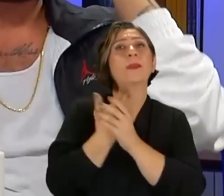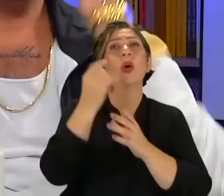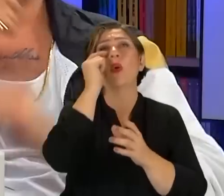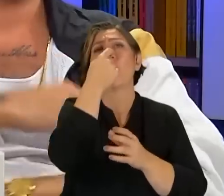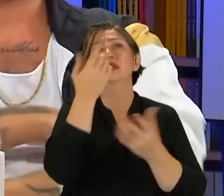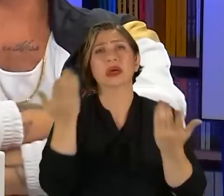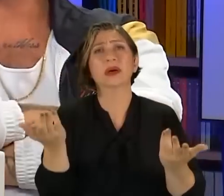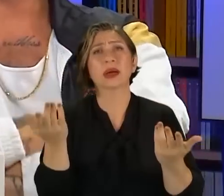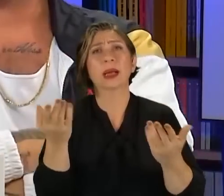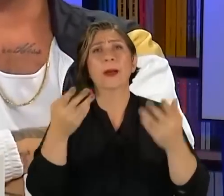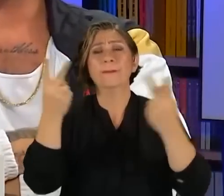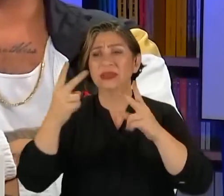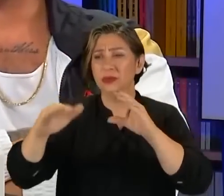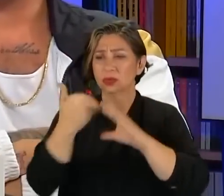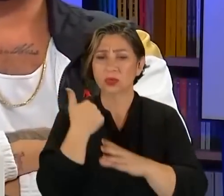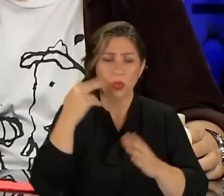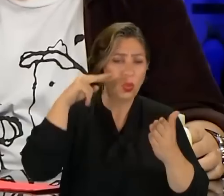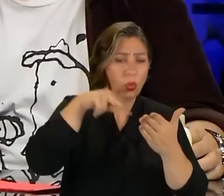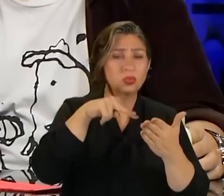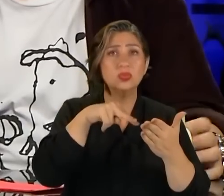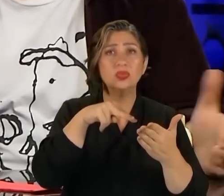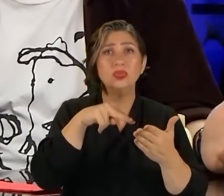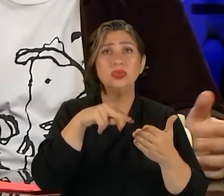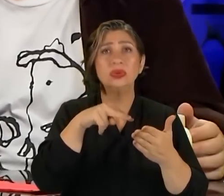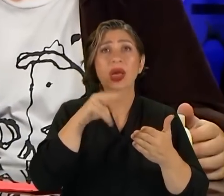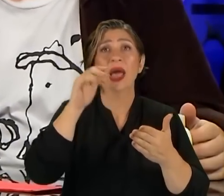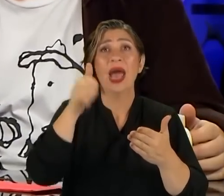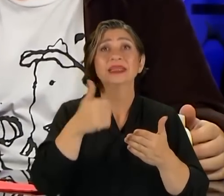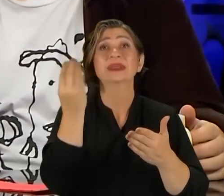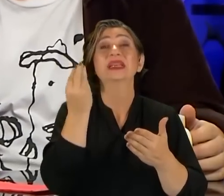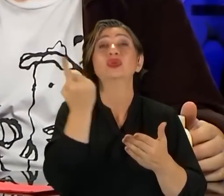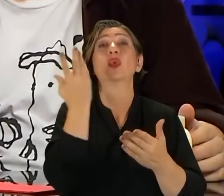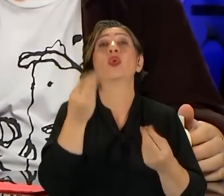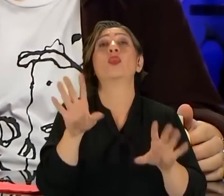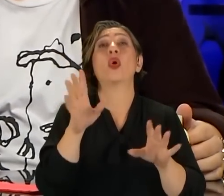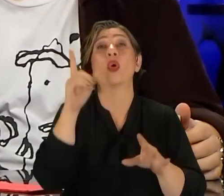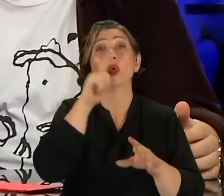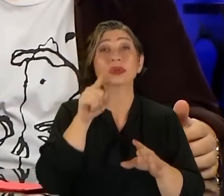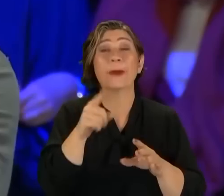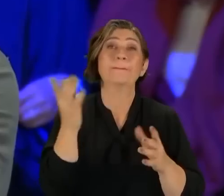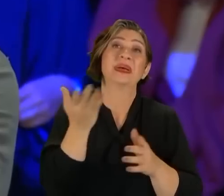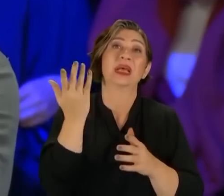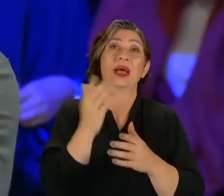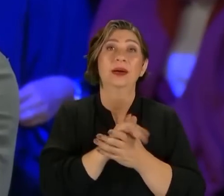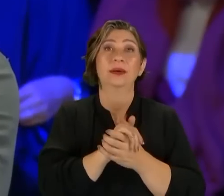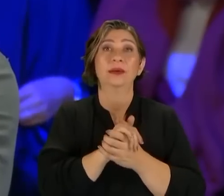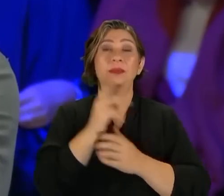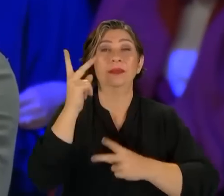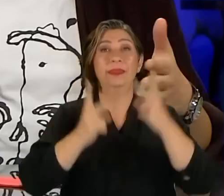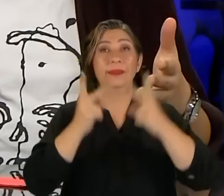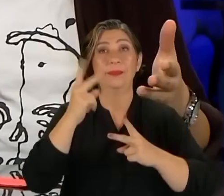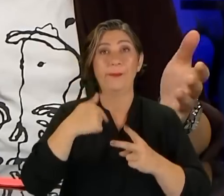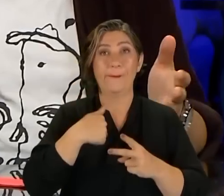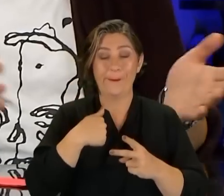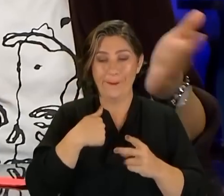artık. Evet. Yani mesaj şey. Attığında görüyoruz yani. Evet. Bazen her zaman iyi bir şey olmuyor yani. O yüzden mesela bazen benim